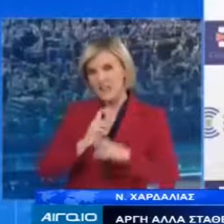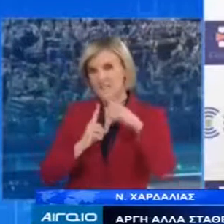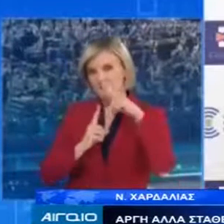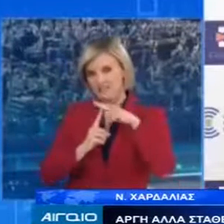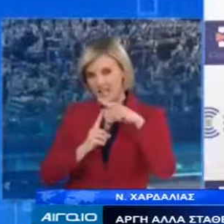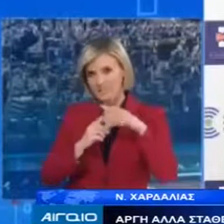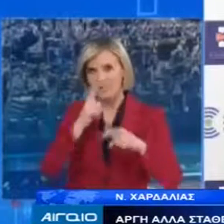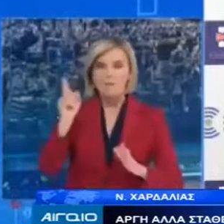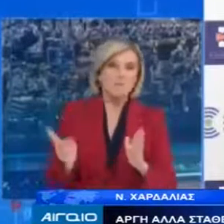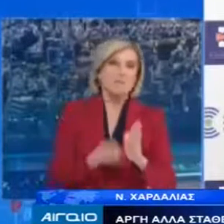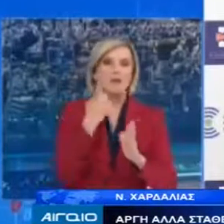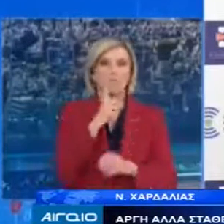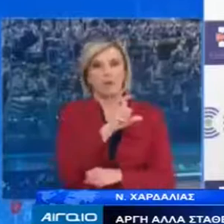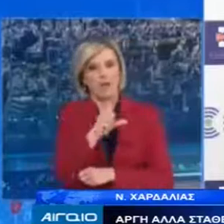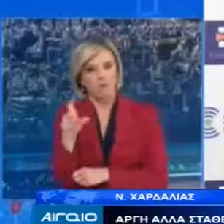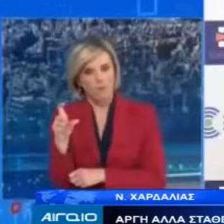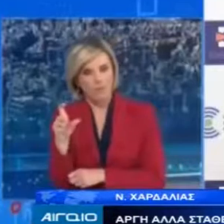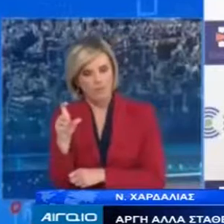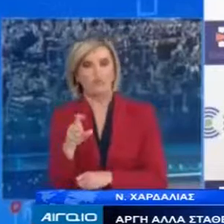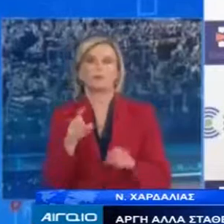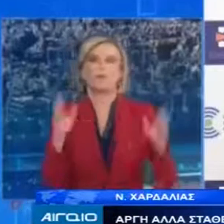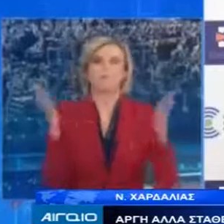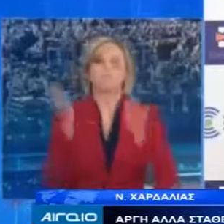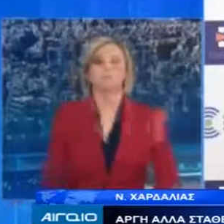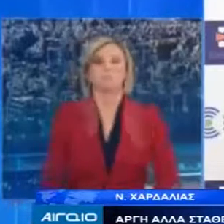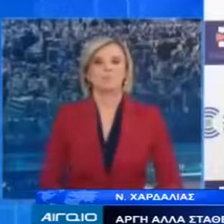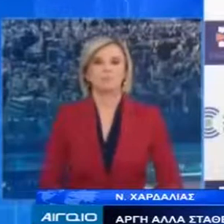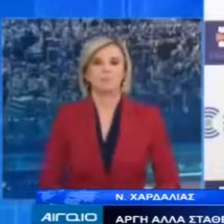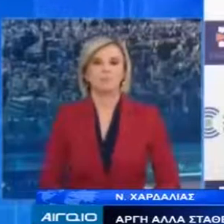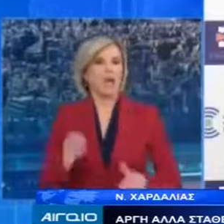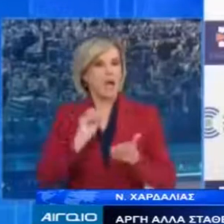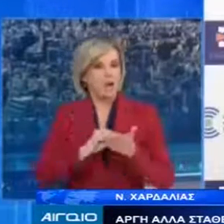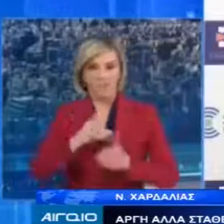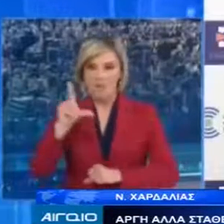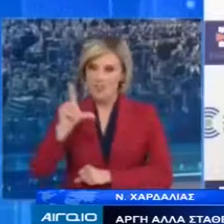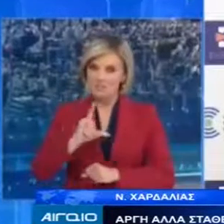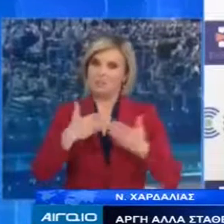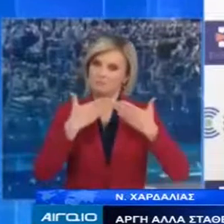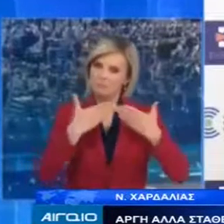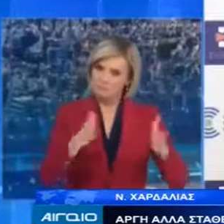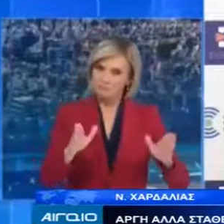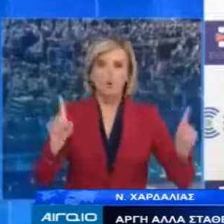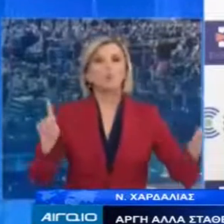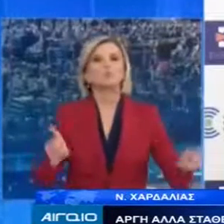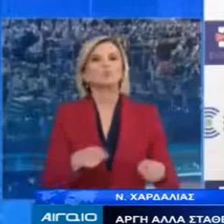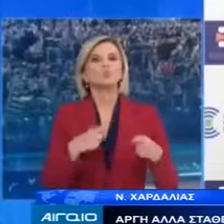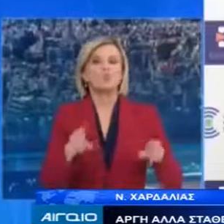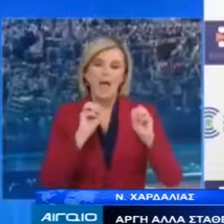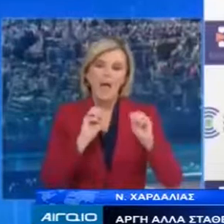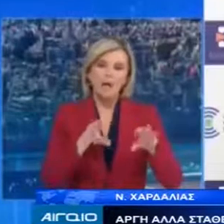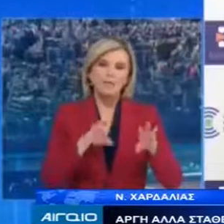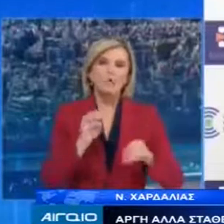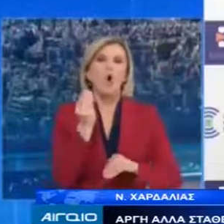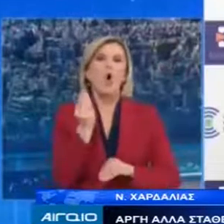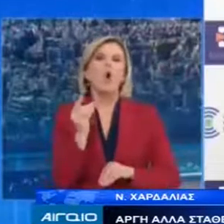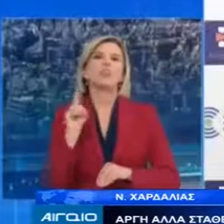προ-Δευτέρας, τόσο για τους καταρτιζόμενους όσο και τους εκπαιδευτές. Επίσης, από τη Δευτέρα επαναλειτουργούν τα μουσικά εκπαιδευτικά ιδρύματα